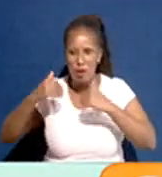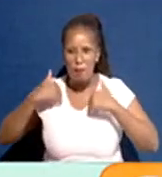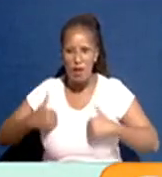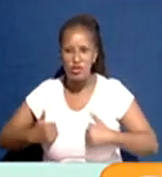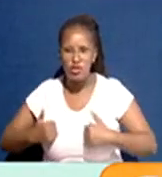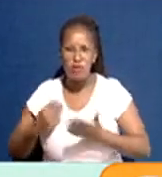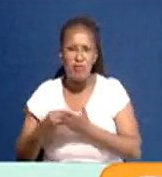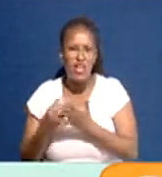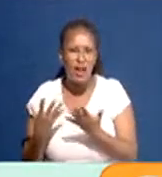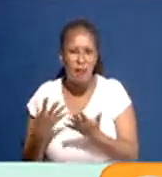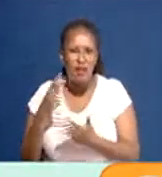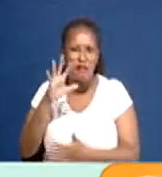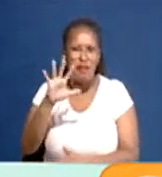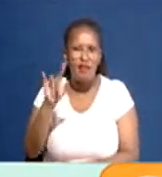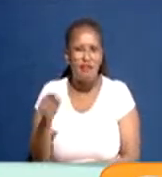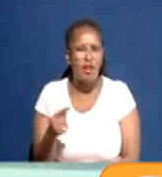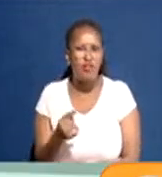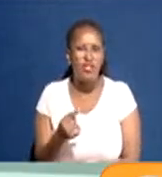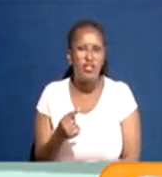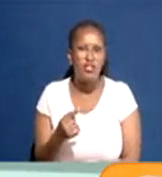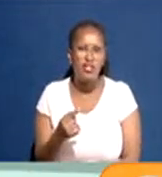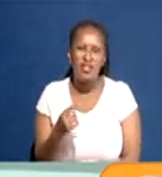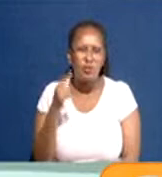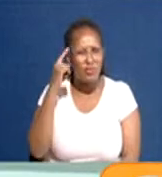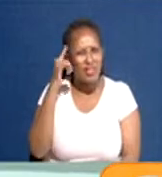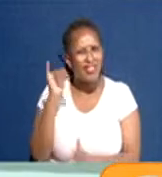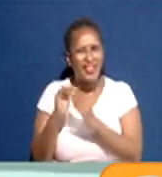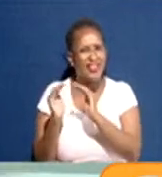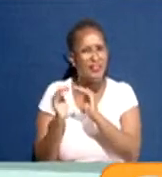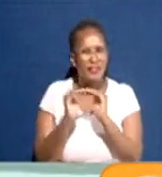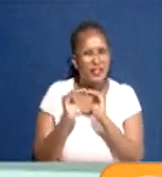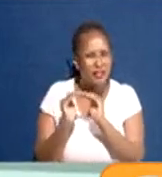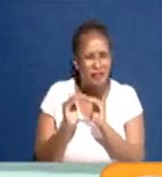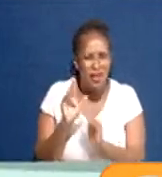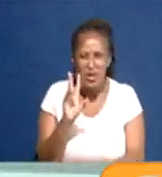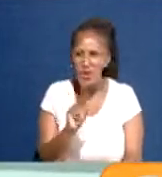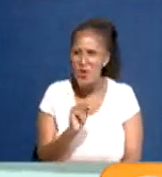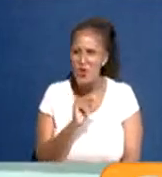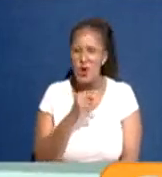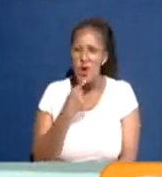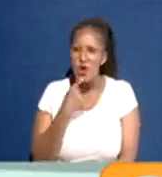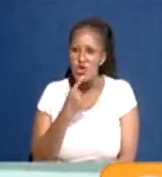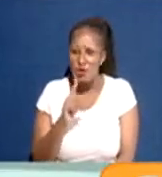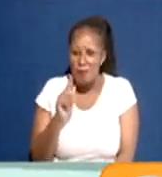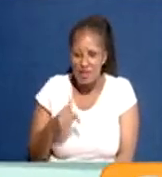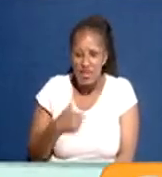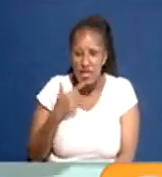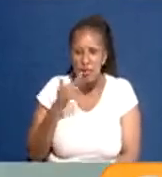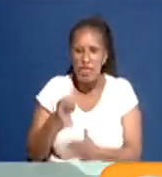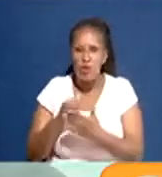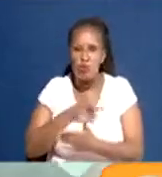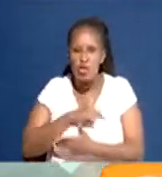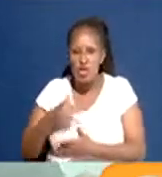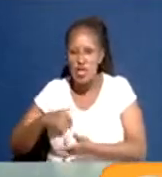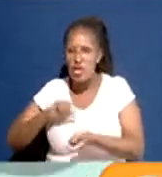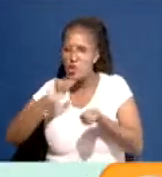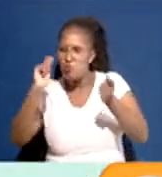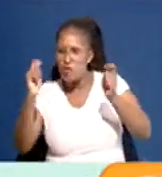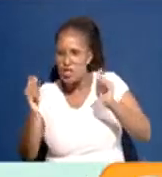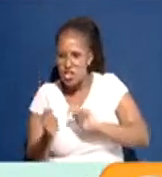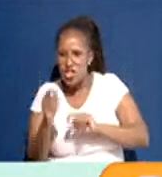ni 5,000. Kuna ungwana pale kweli? So nimesema tumebadilisha